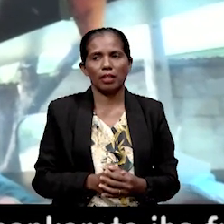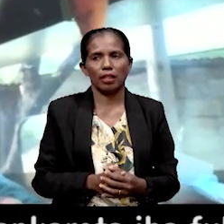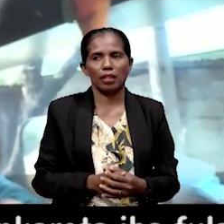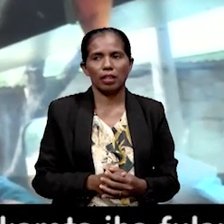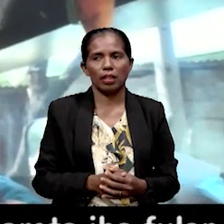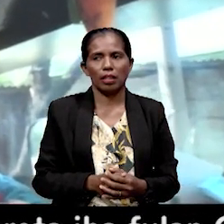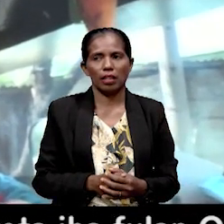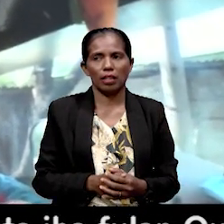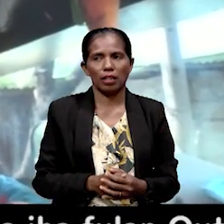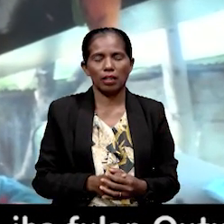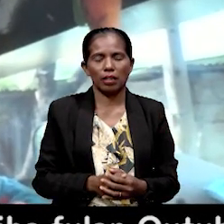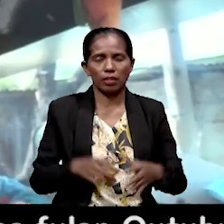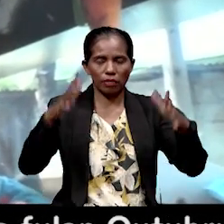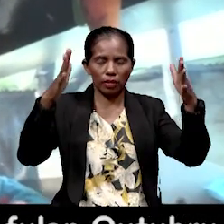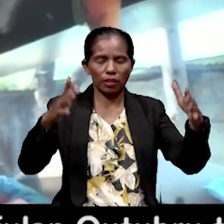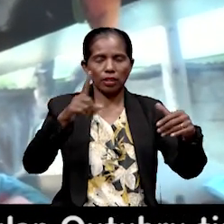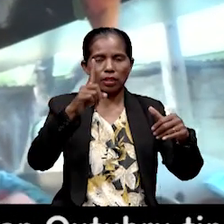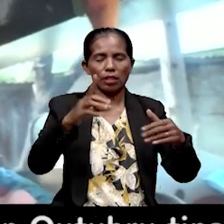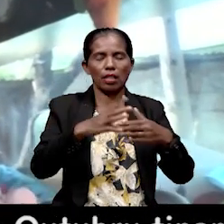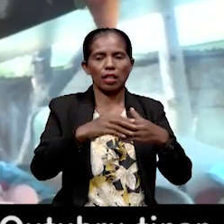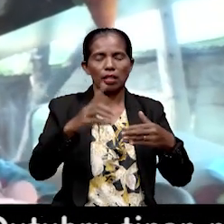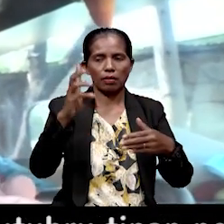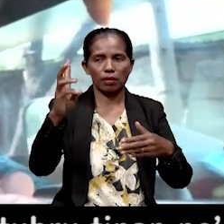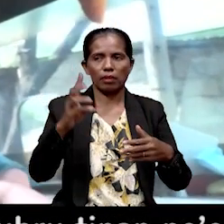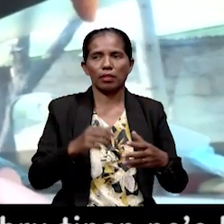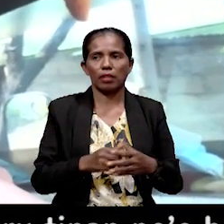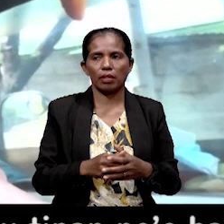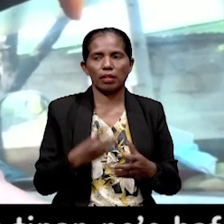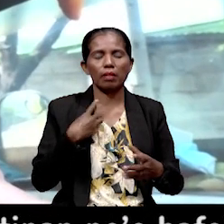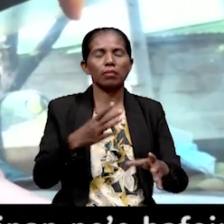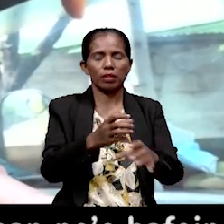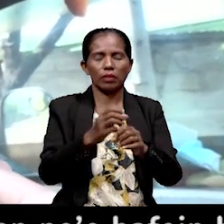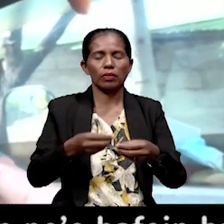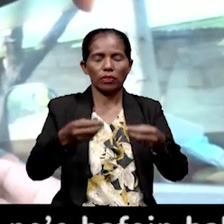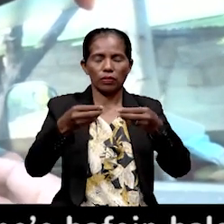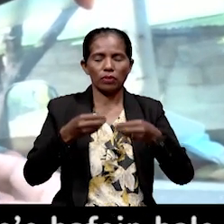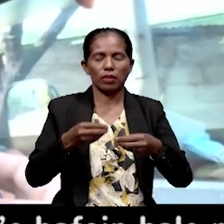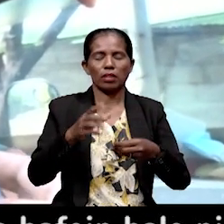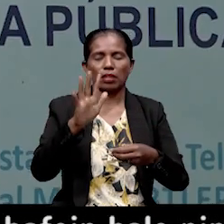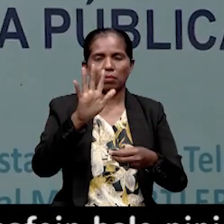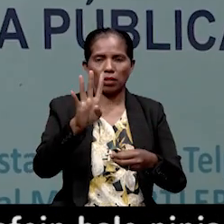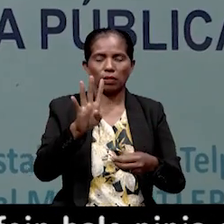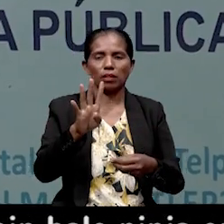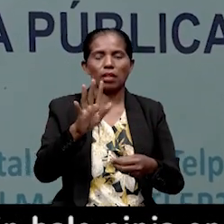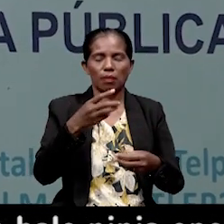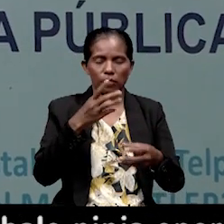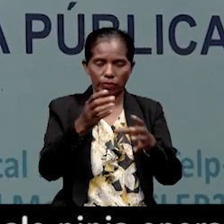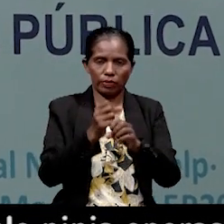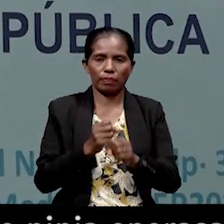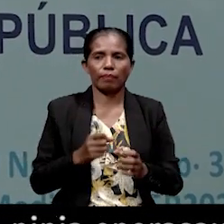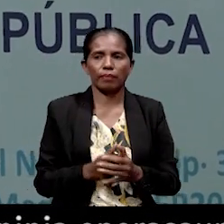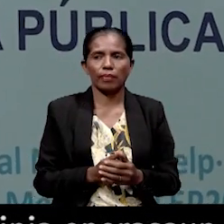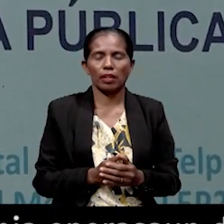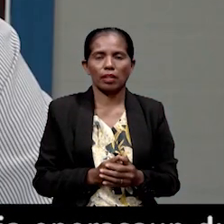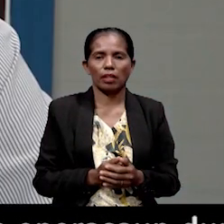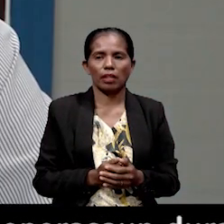profilida enam dolar sira fo 5 dolar hami narang so sa potohola deten. Hatamba preocupação comunidade